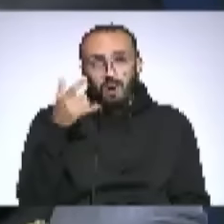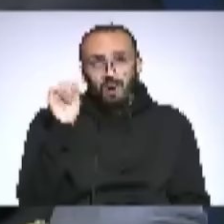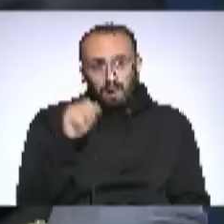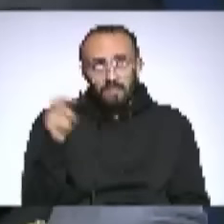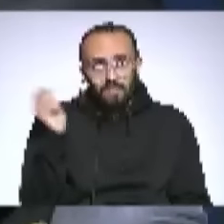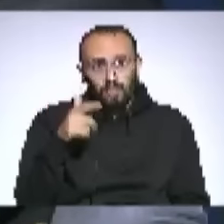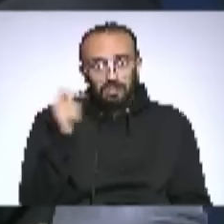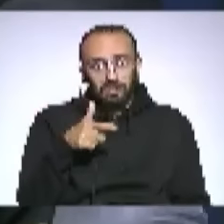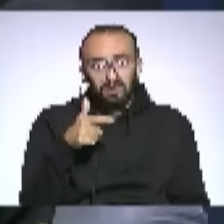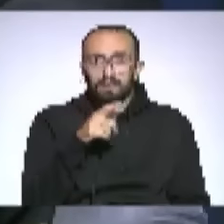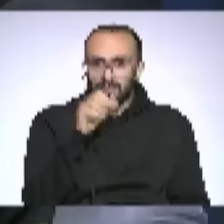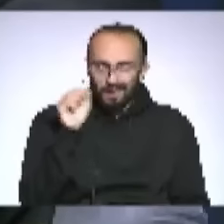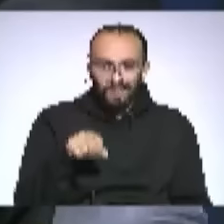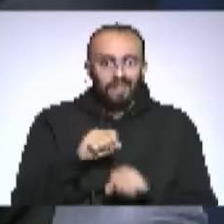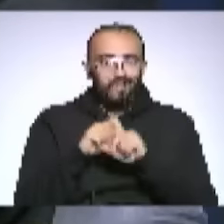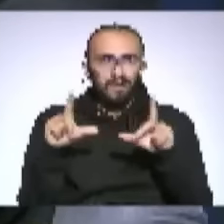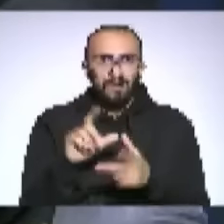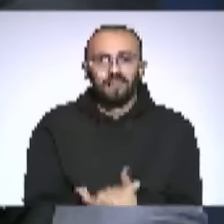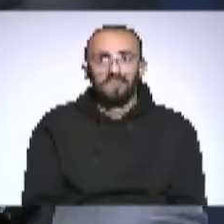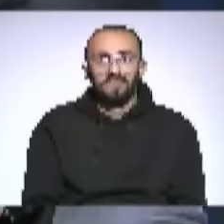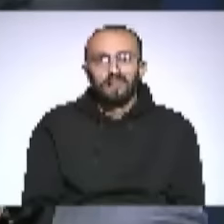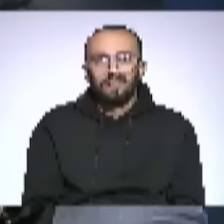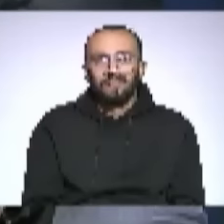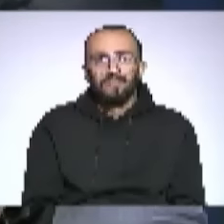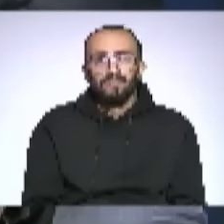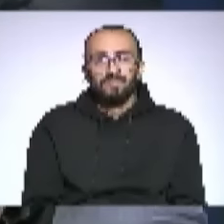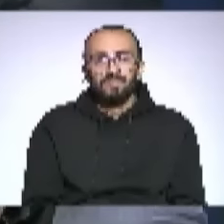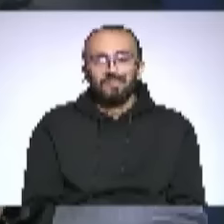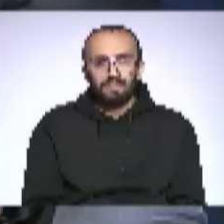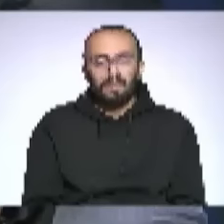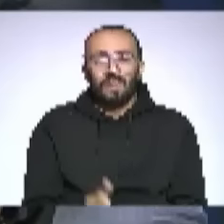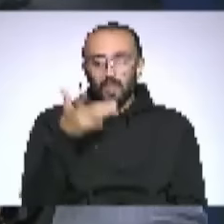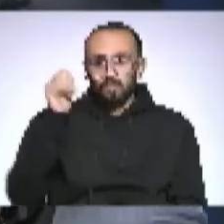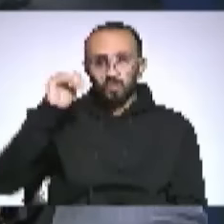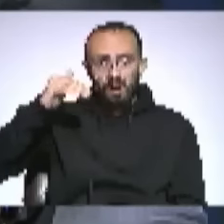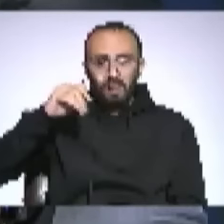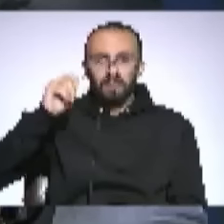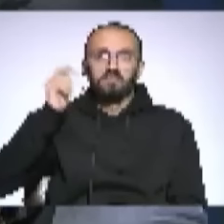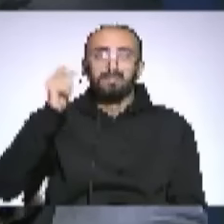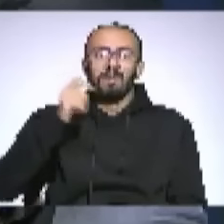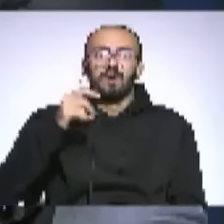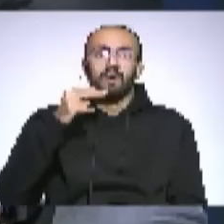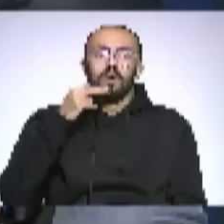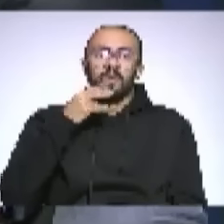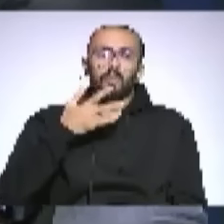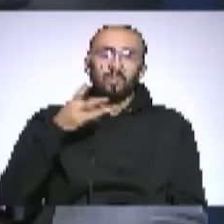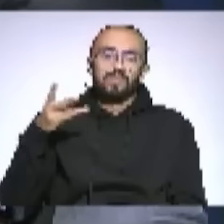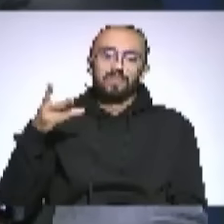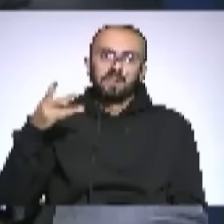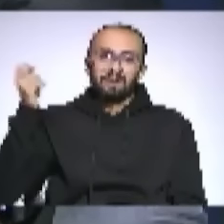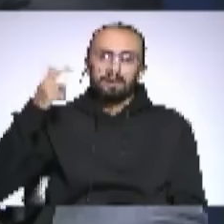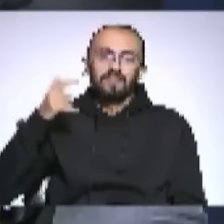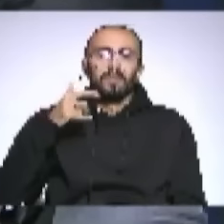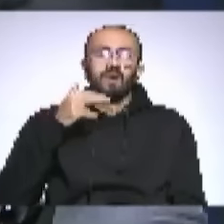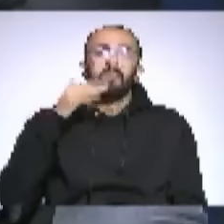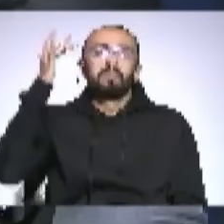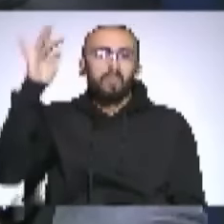امم واضحه طبعا اه هو ده السبب